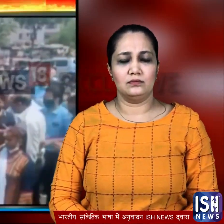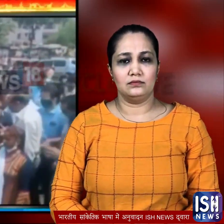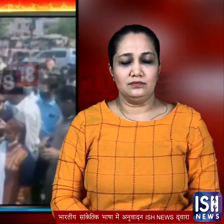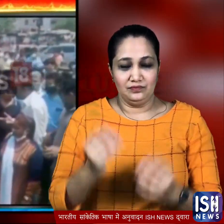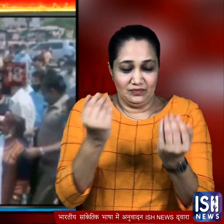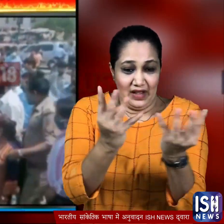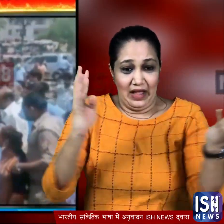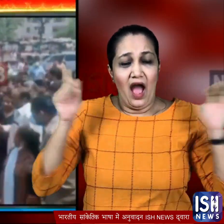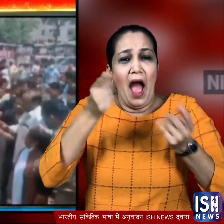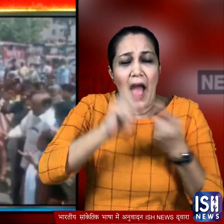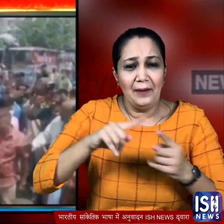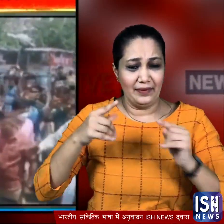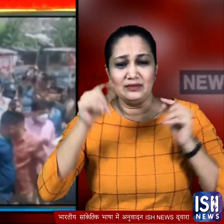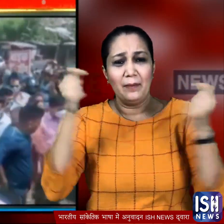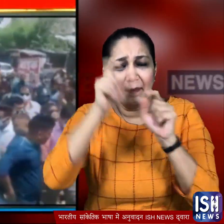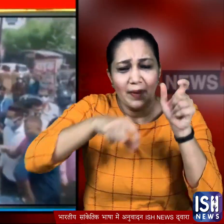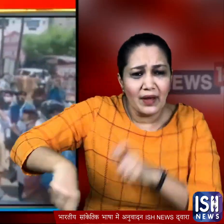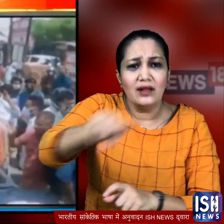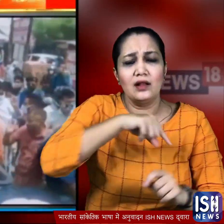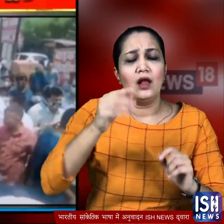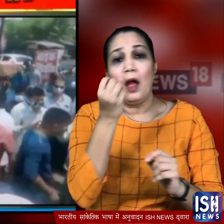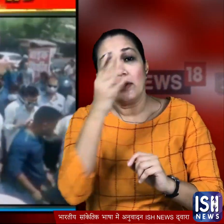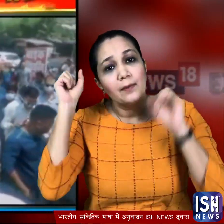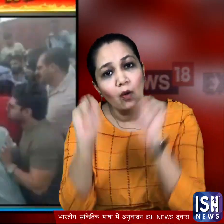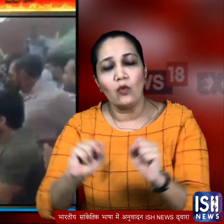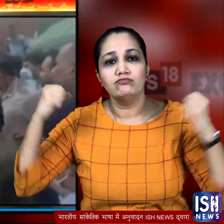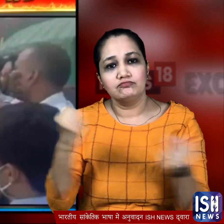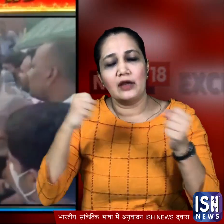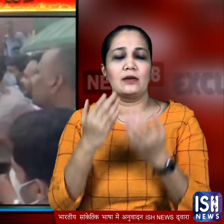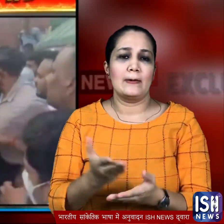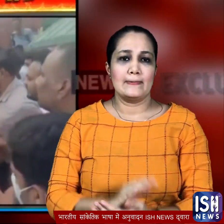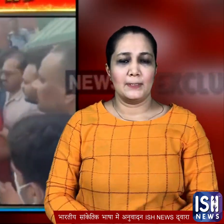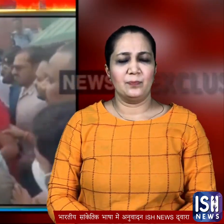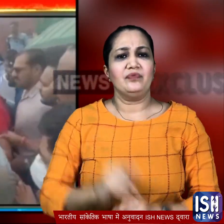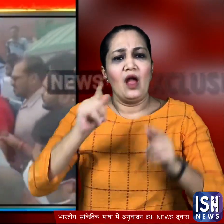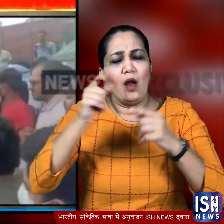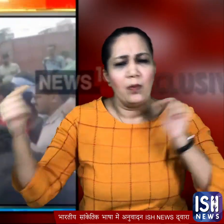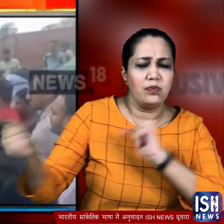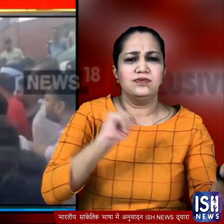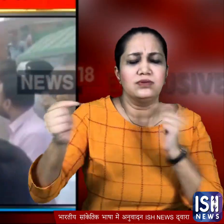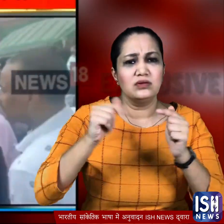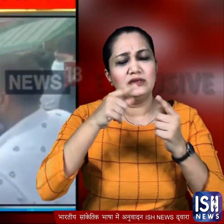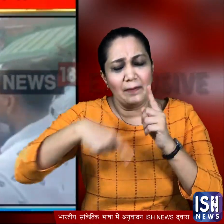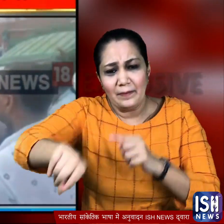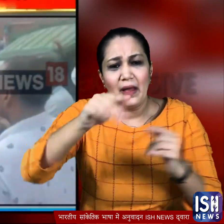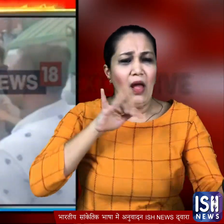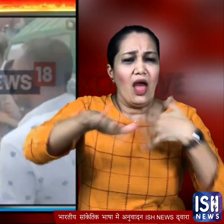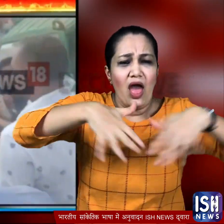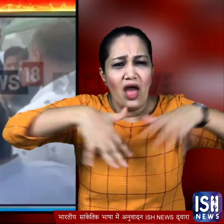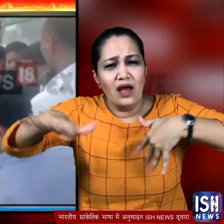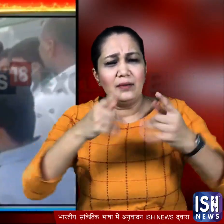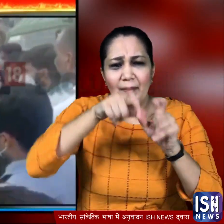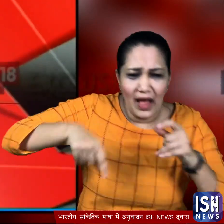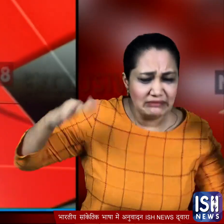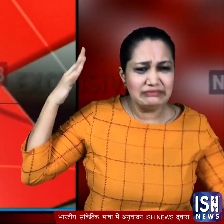खबर है कि हंगामा करने वाली इस भीड़ में ज्यादातर लोग बीजेपी के ही कार्यकर्ता थे। हंगामा चलता रहा और भीड़ भाड़ वाली सड़क पर तमाशबीन जुटने